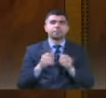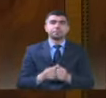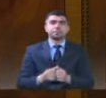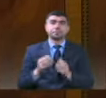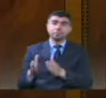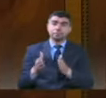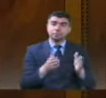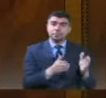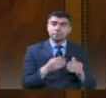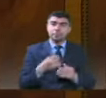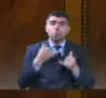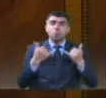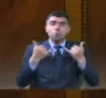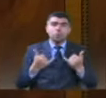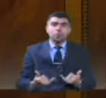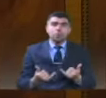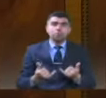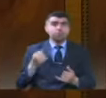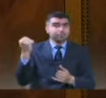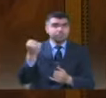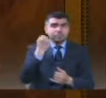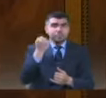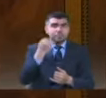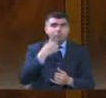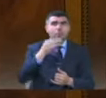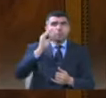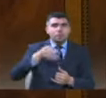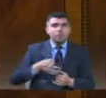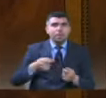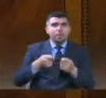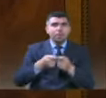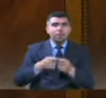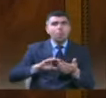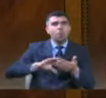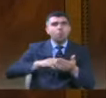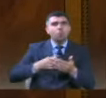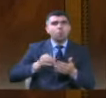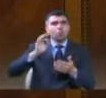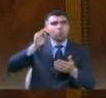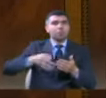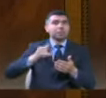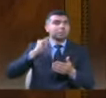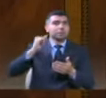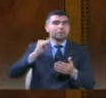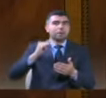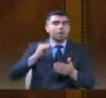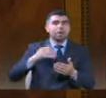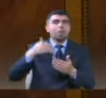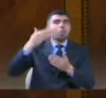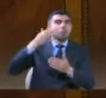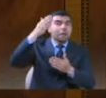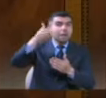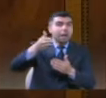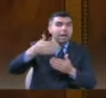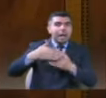فانا تنقول لكم اليوم رحنا غير معطلين، كنعطلوا واحد الحاجه اللي من الضروري تكون، طال الزمان